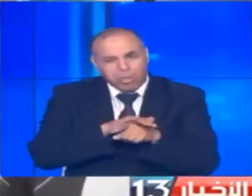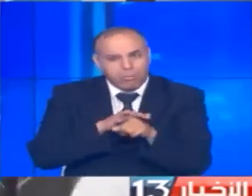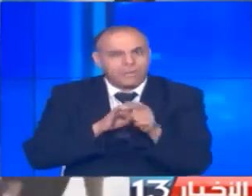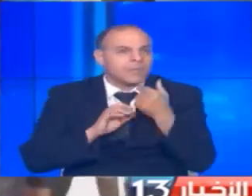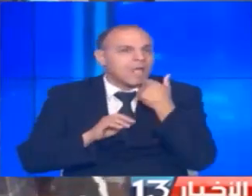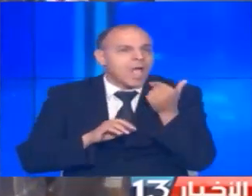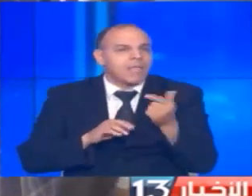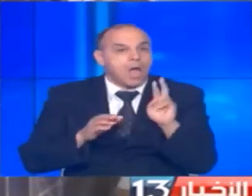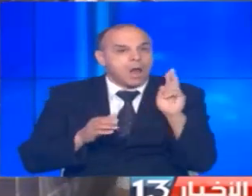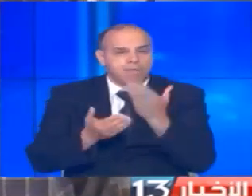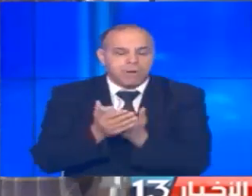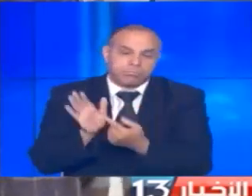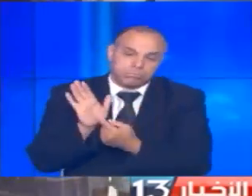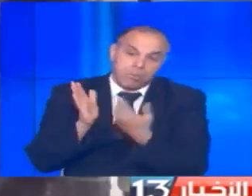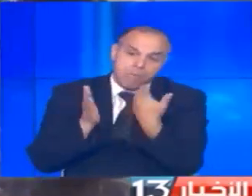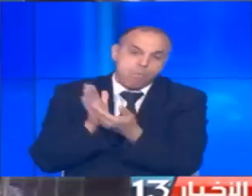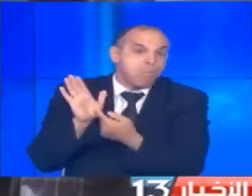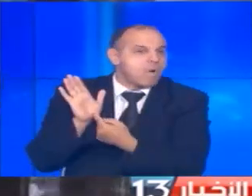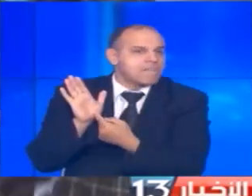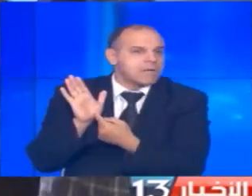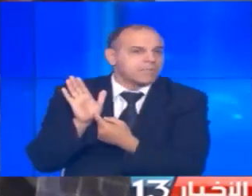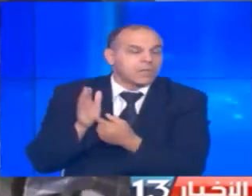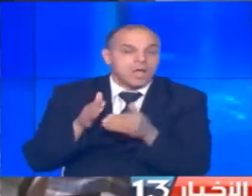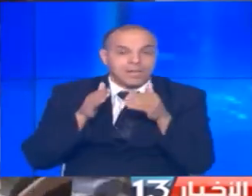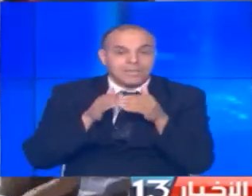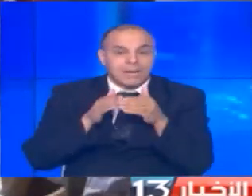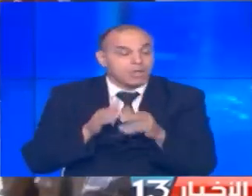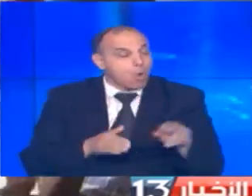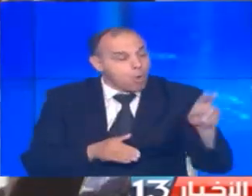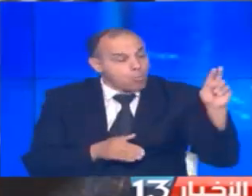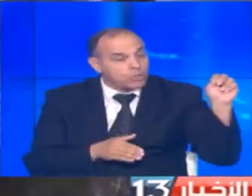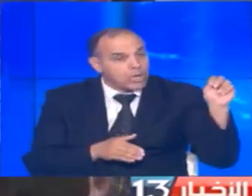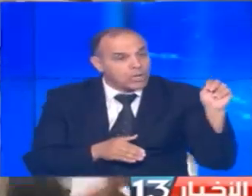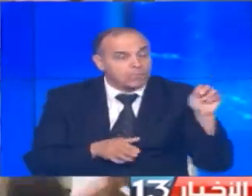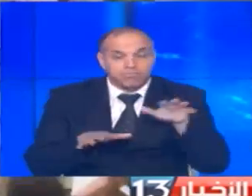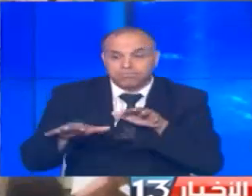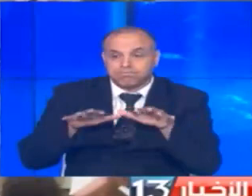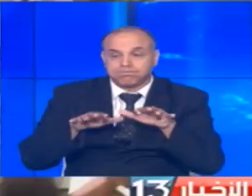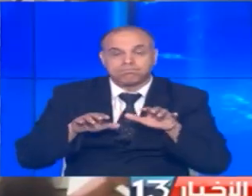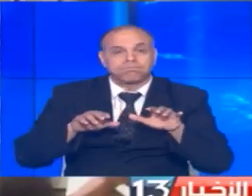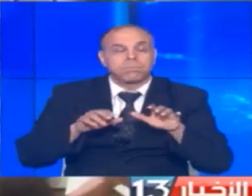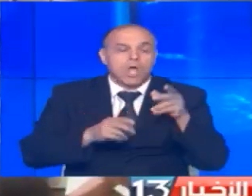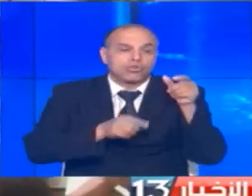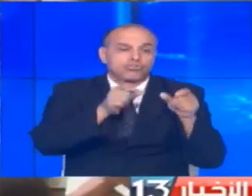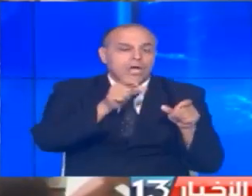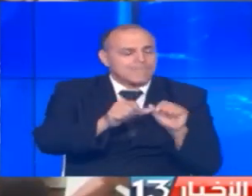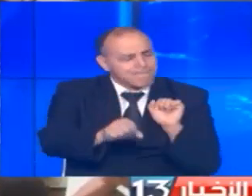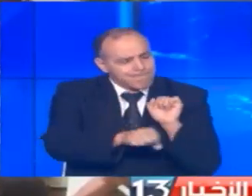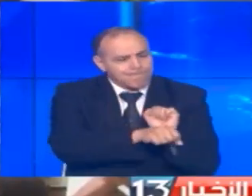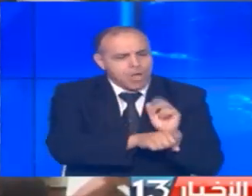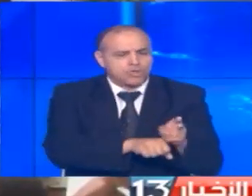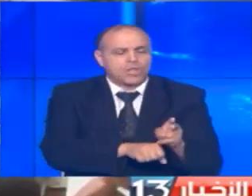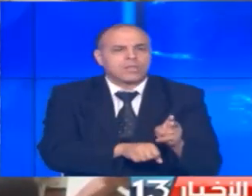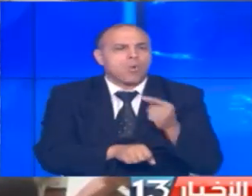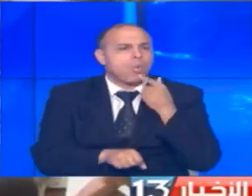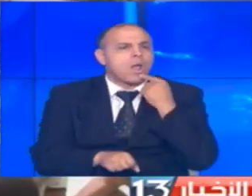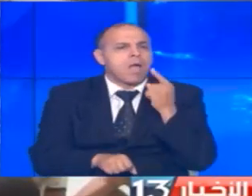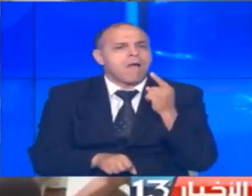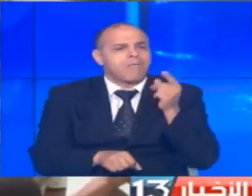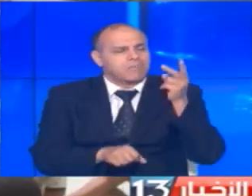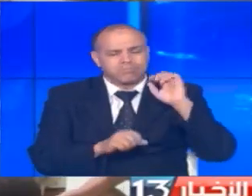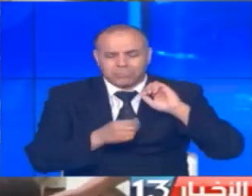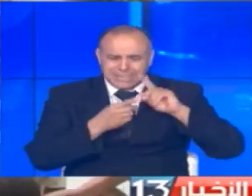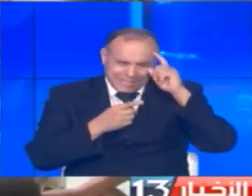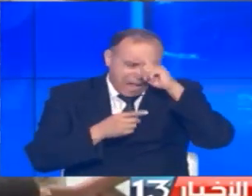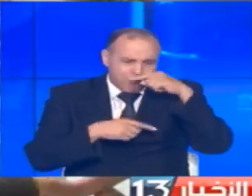وفق تقارير موثقة. وقد طالبت الأمم المتحدة بالتحرك لمحاسبتهم في ظل أزمة تزداد تعقيدا